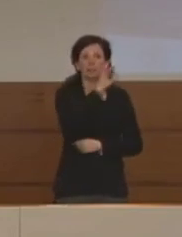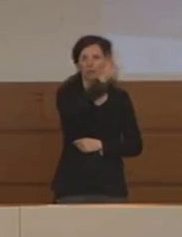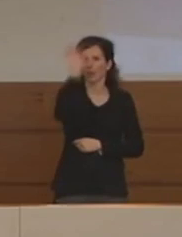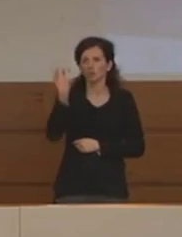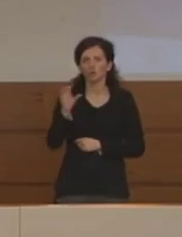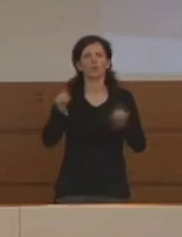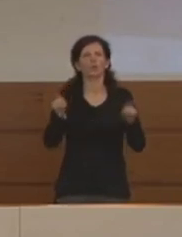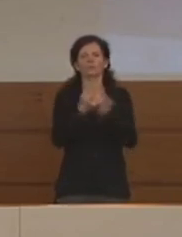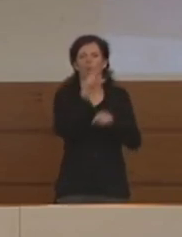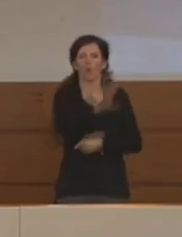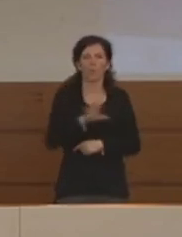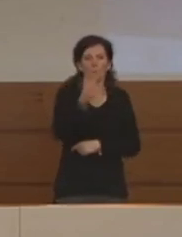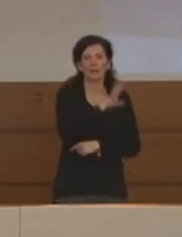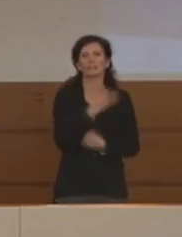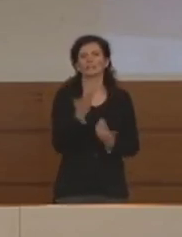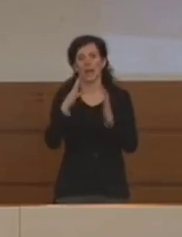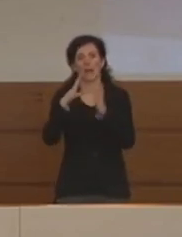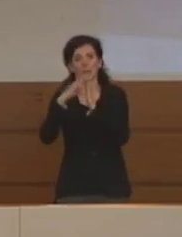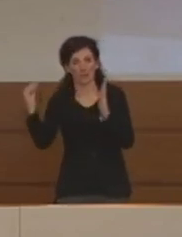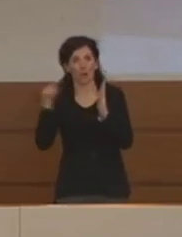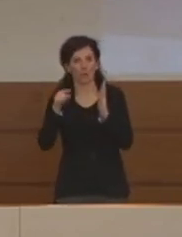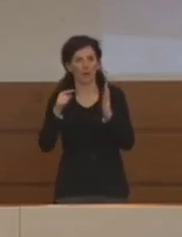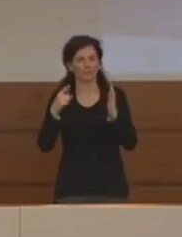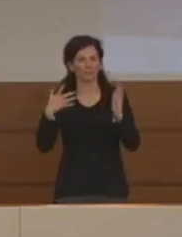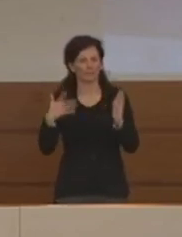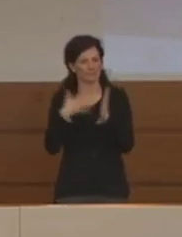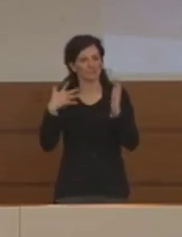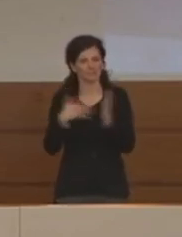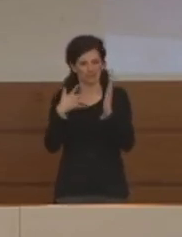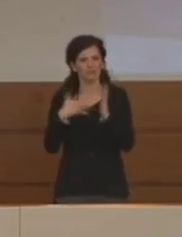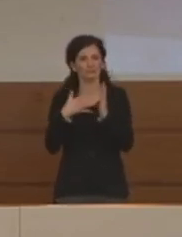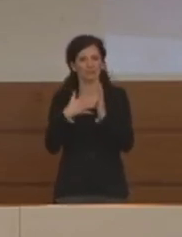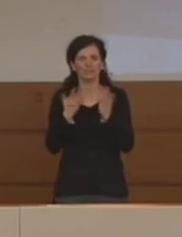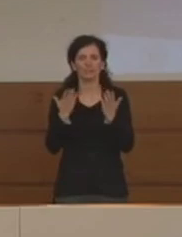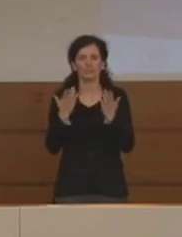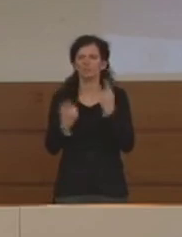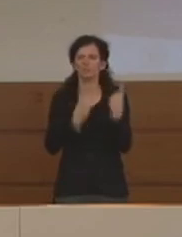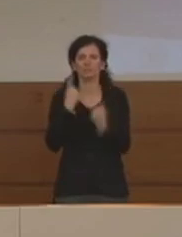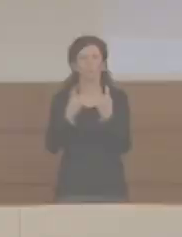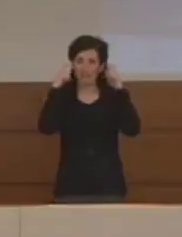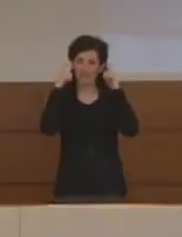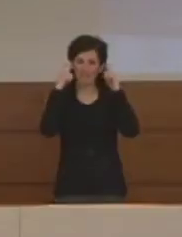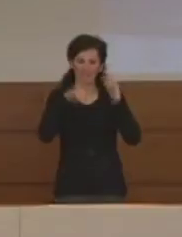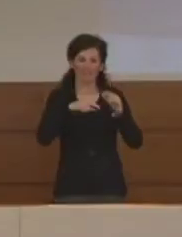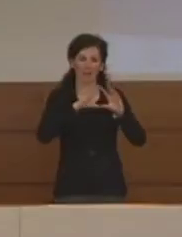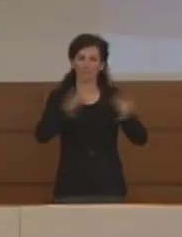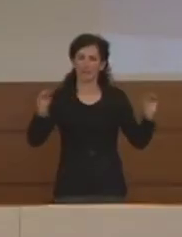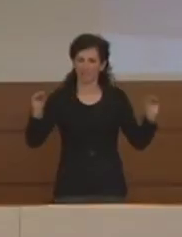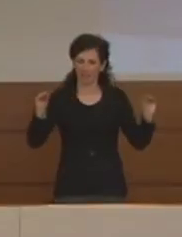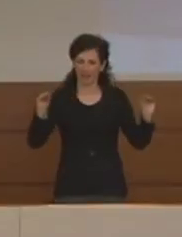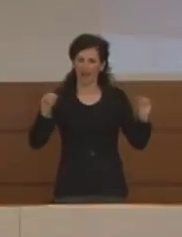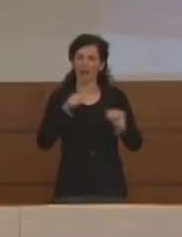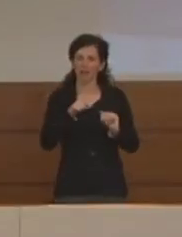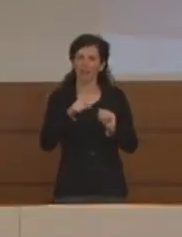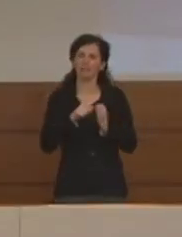alla Lombardia, penso a parte dell'Emilia-Romagna, sono state messe in piedi in una situazione di assoluta emergenza. Ieri è